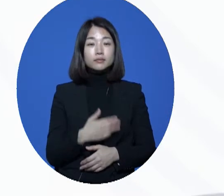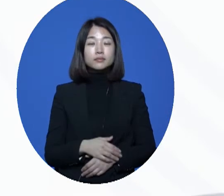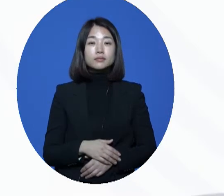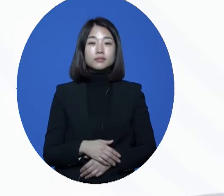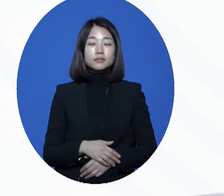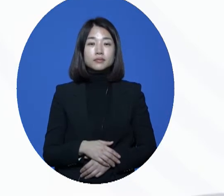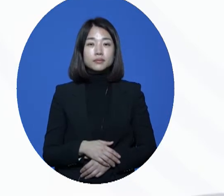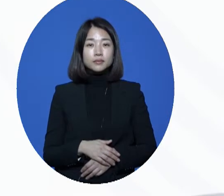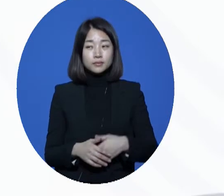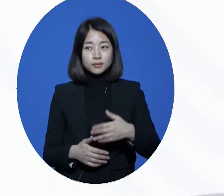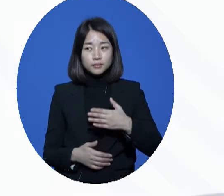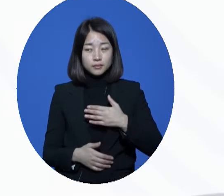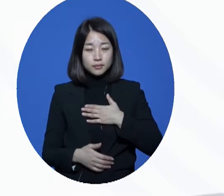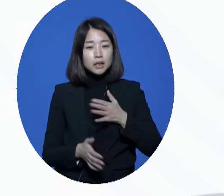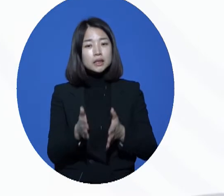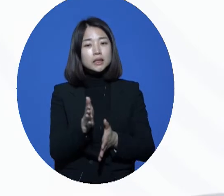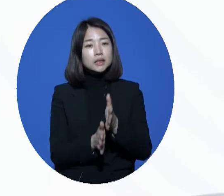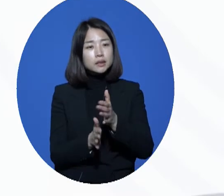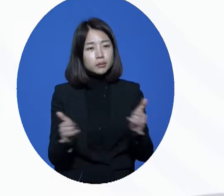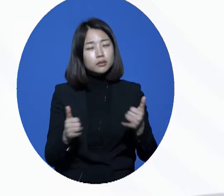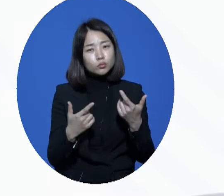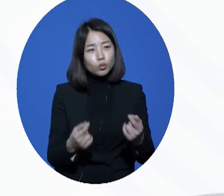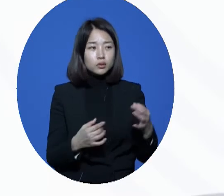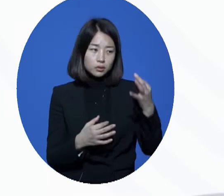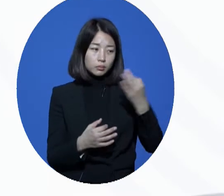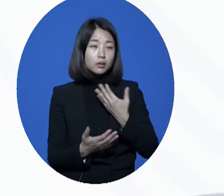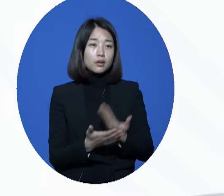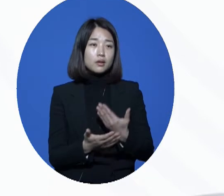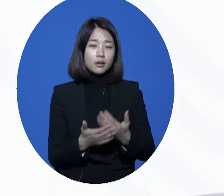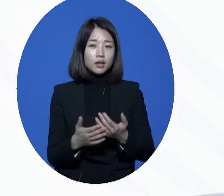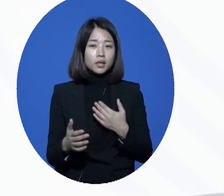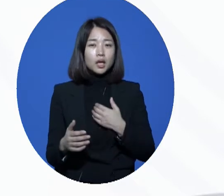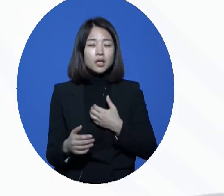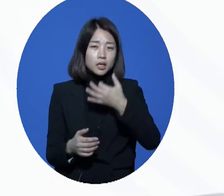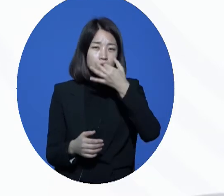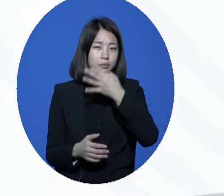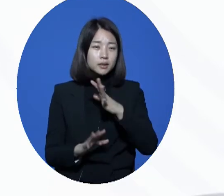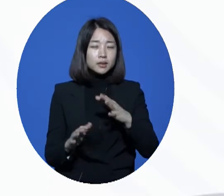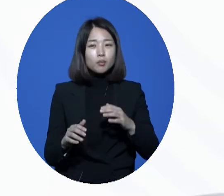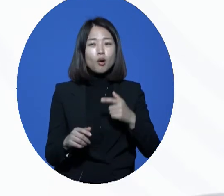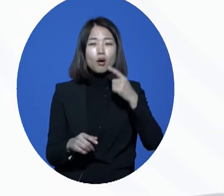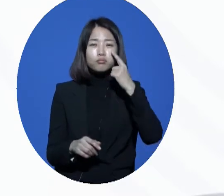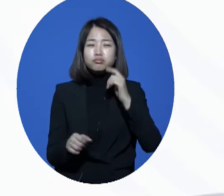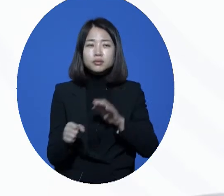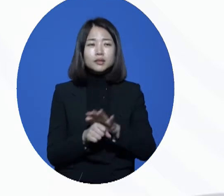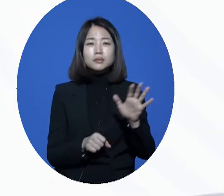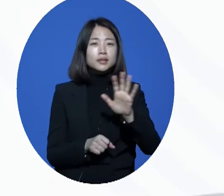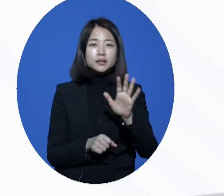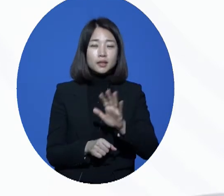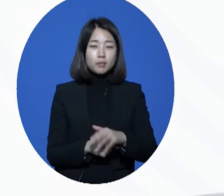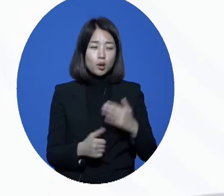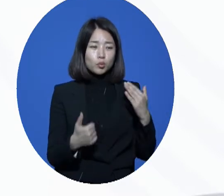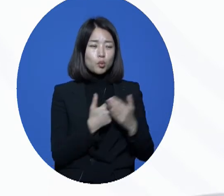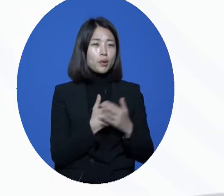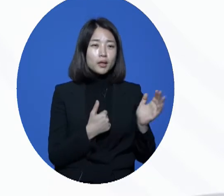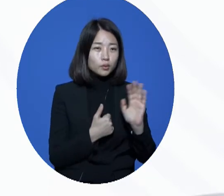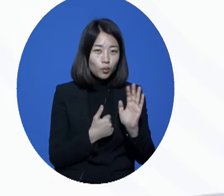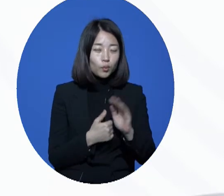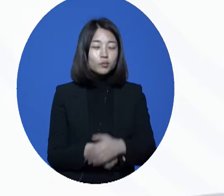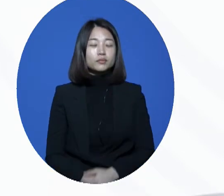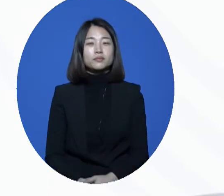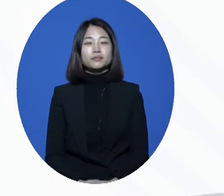아니라 능동적인 시민이고 방역 주체로 장애인이 설정이 돼야 된다고 생각을 합니다. 돌봄이 필요한 사람만이